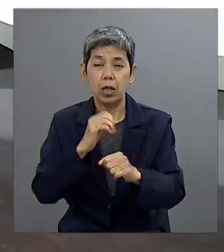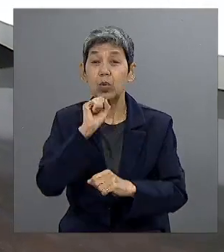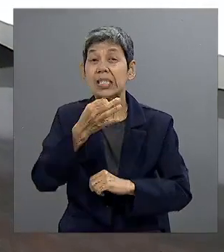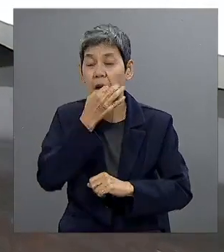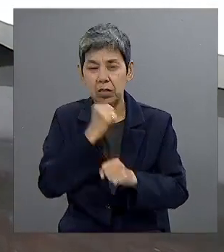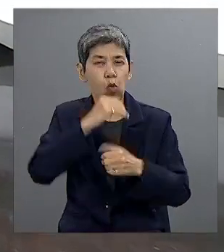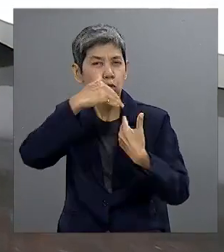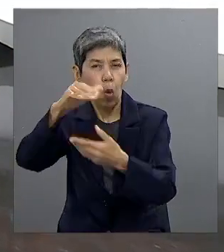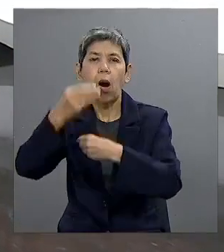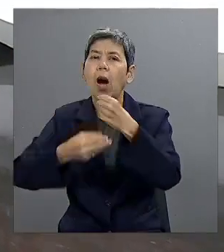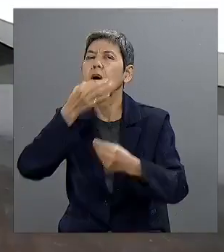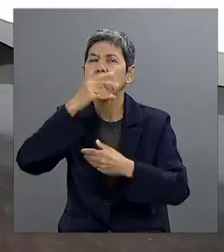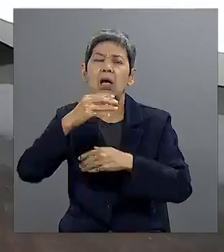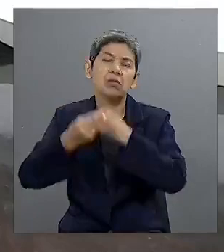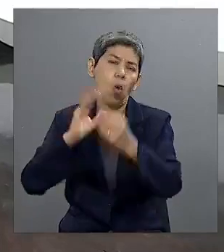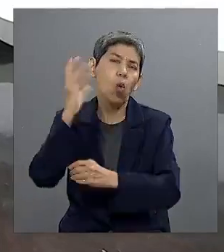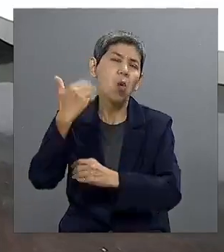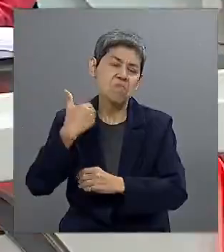ออกอาหารทะเลทั่วโลกเหมือนกันนะคะขอบคุณค่ะ